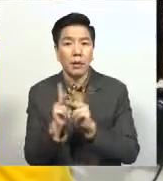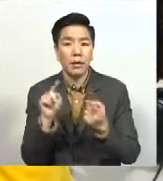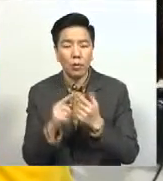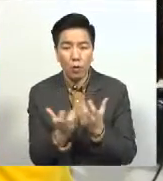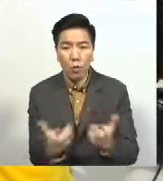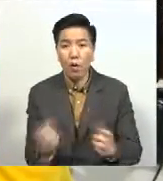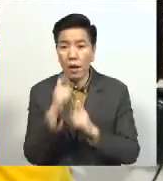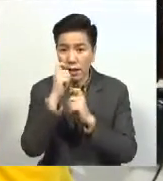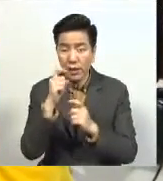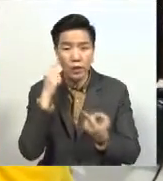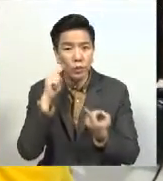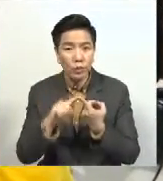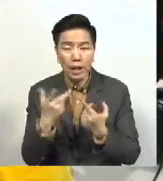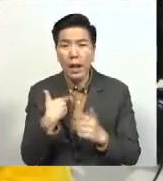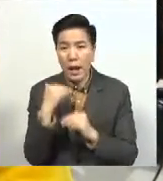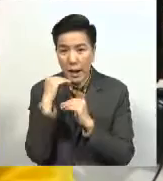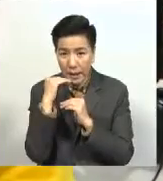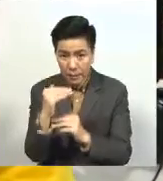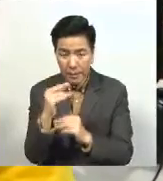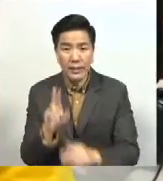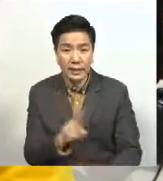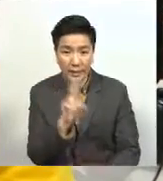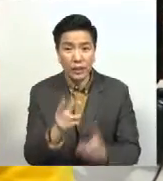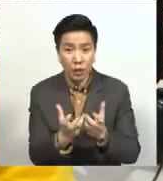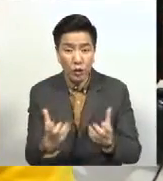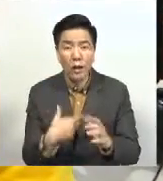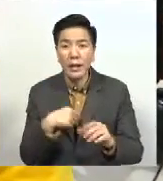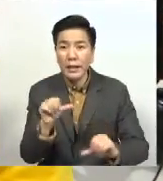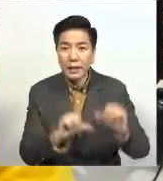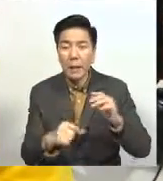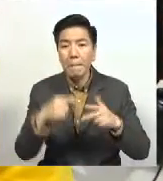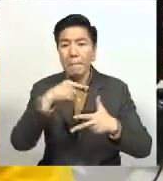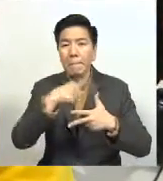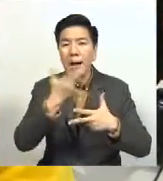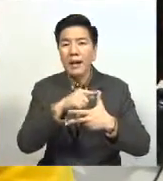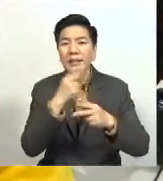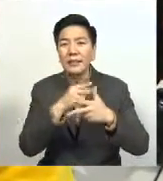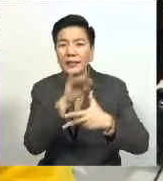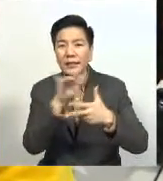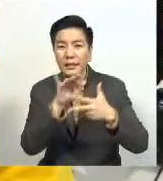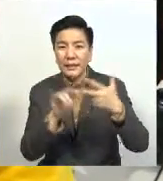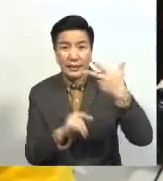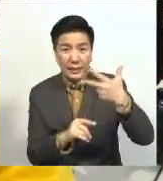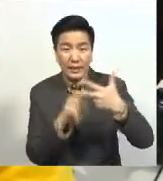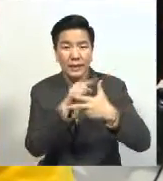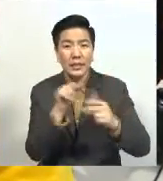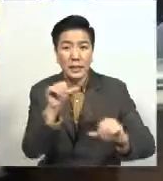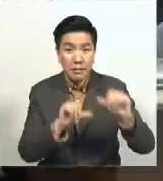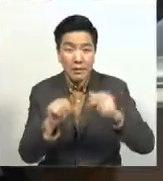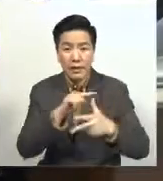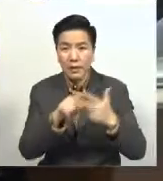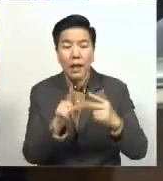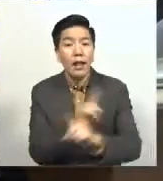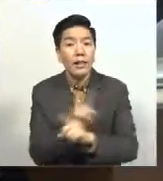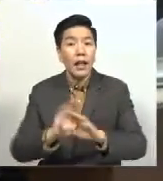ถุอันตรายในการให้จำกัดการใช้วัตถุอันตรายก็คือพาราคอร์ดไกลโฟเสตและคอร์พาริฟอสแต่ว่